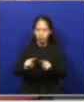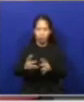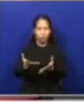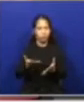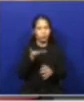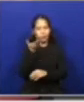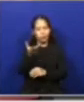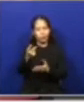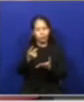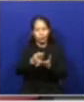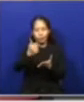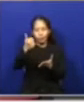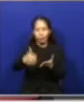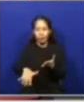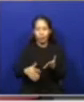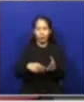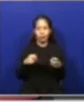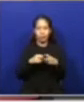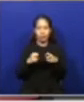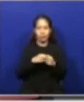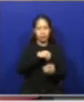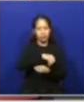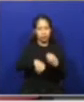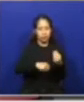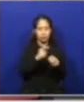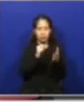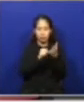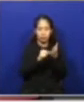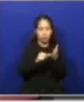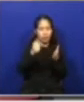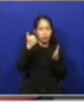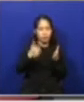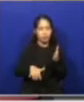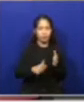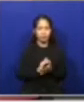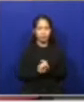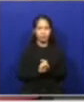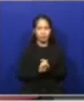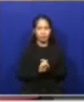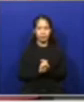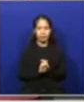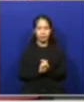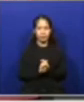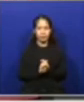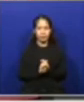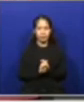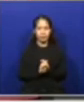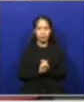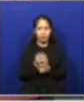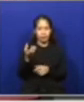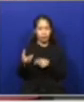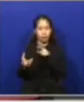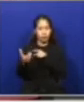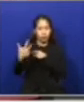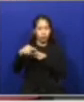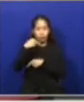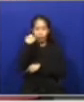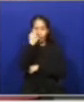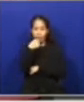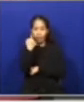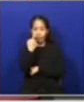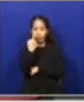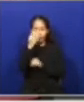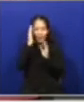ายแล้วปัญหาทางเศรษฐกิจท่านก็จะแก้ไม่ได้ผลประโยชน์มันไปตกอยู่ที่ลูกค้าชั้